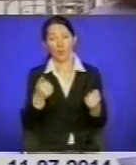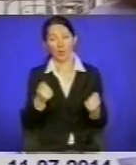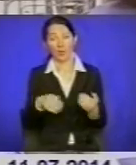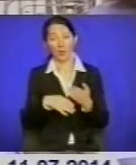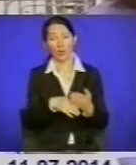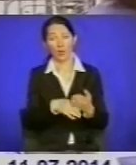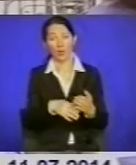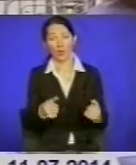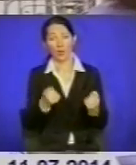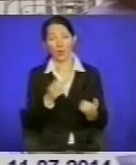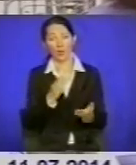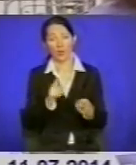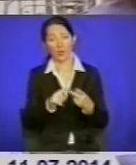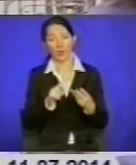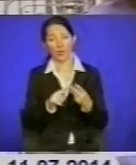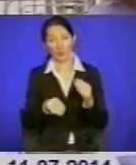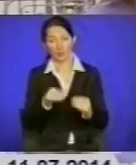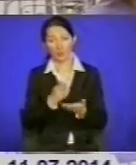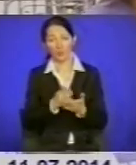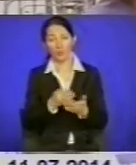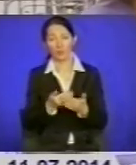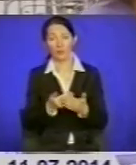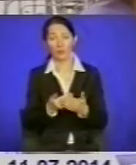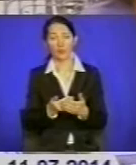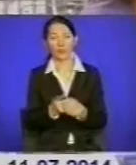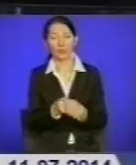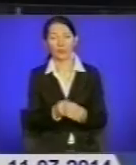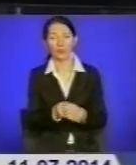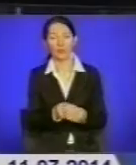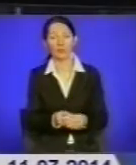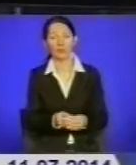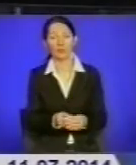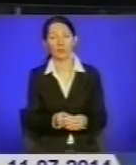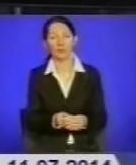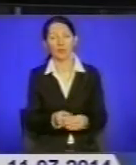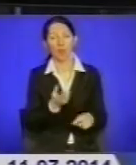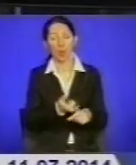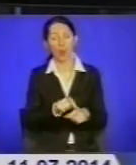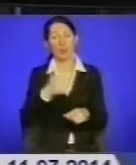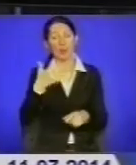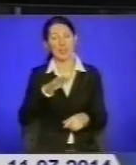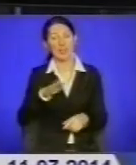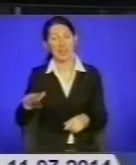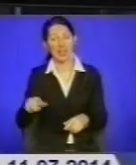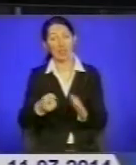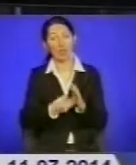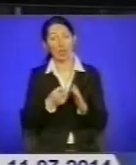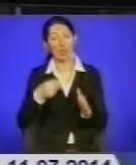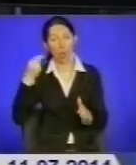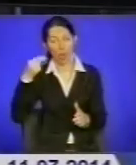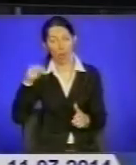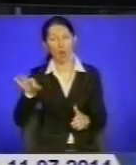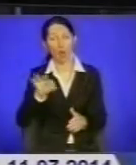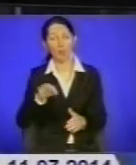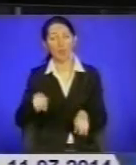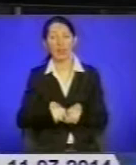три складові є чинниками в роботі з даними верстами населення. Понад 50 дітей з Донецької, Луганської